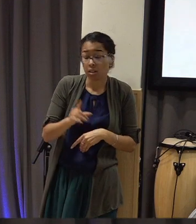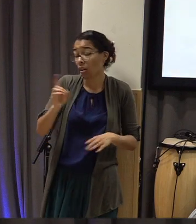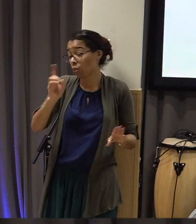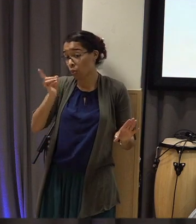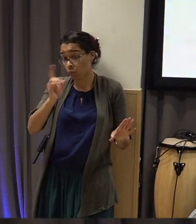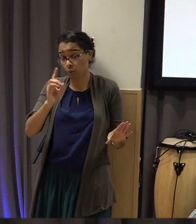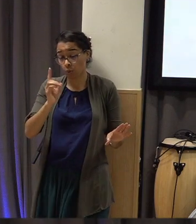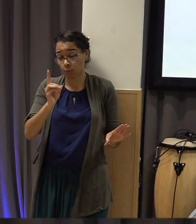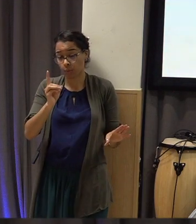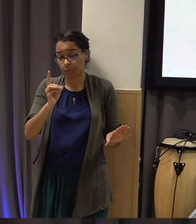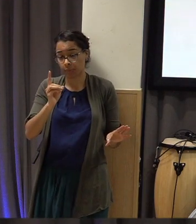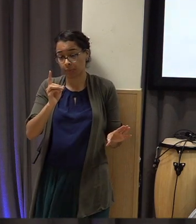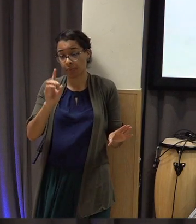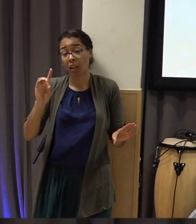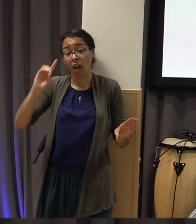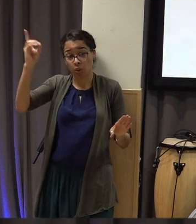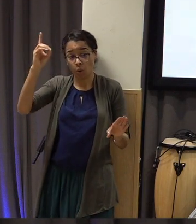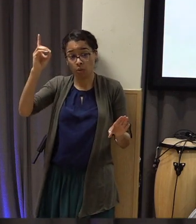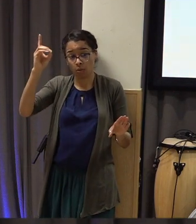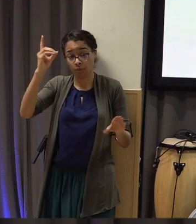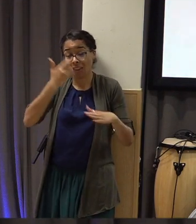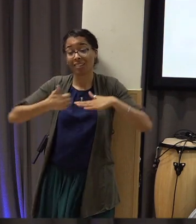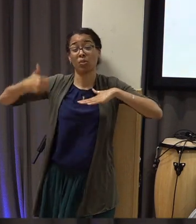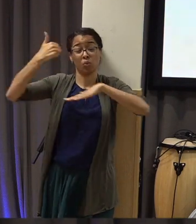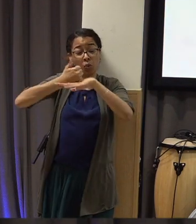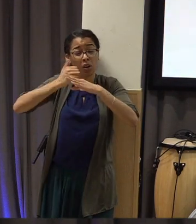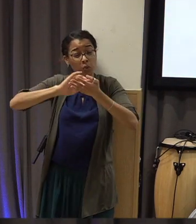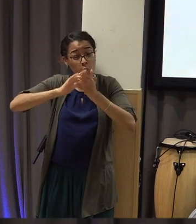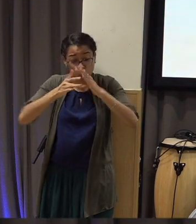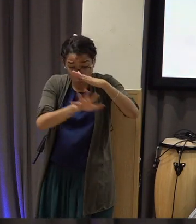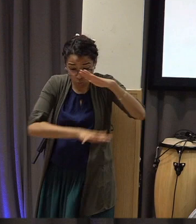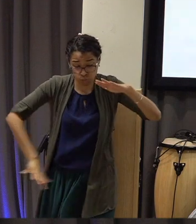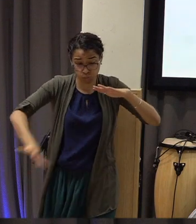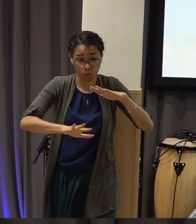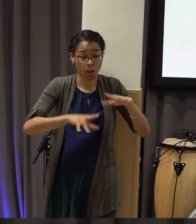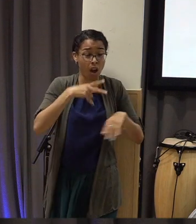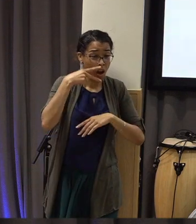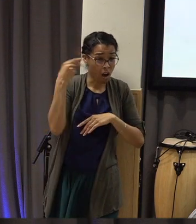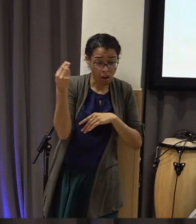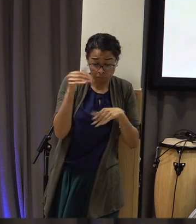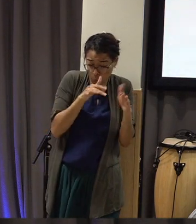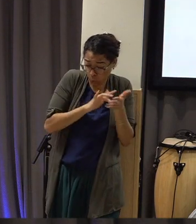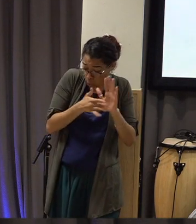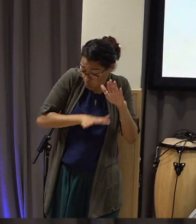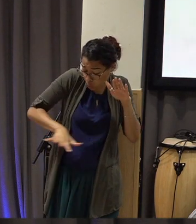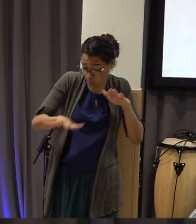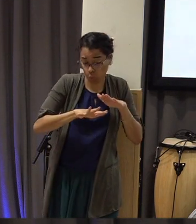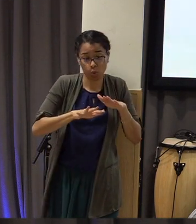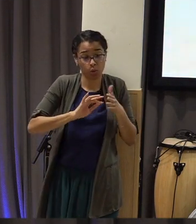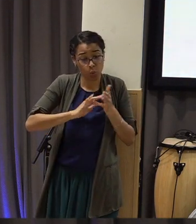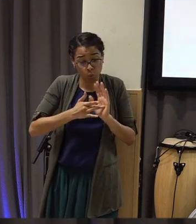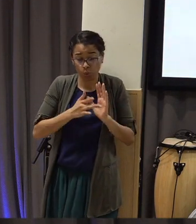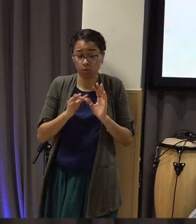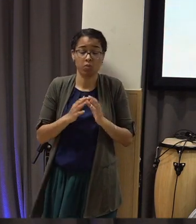non. Dieu est souverain sur tout être vivant, sur toute